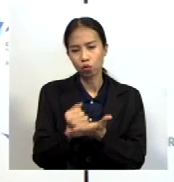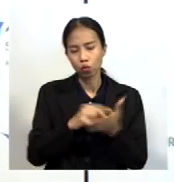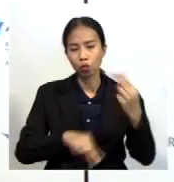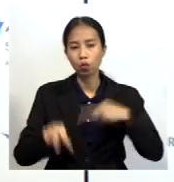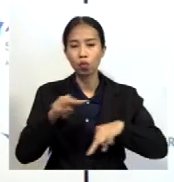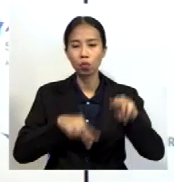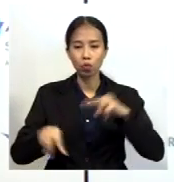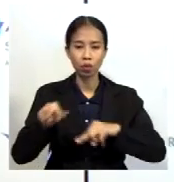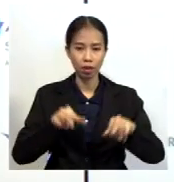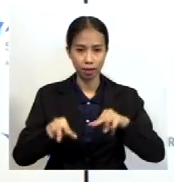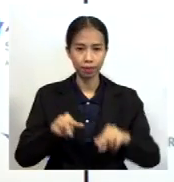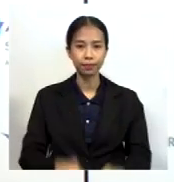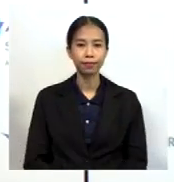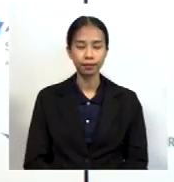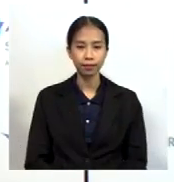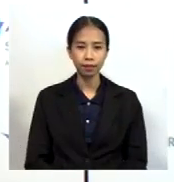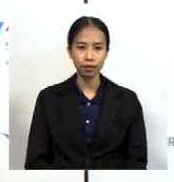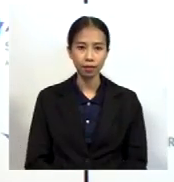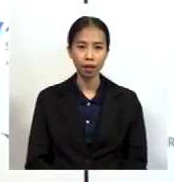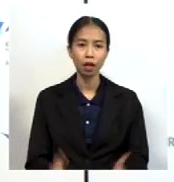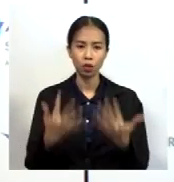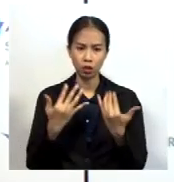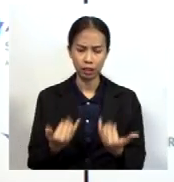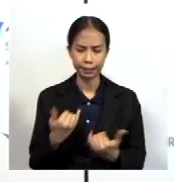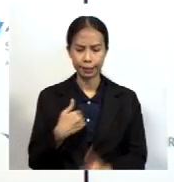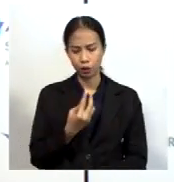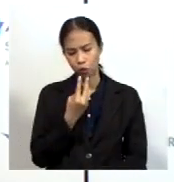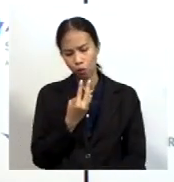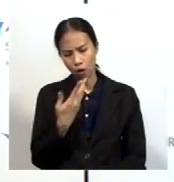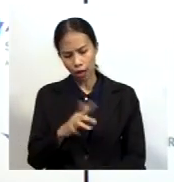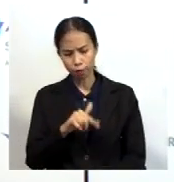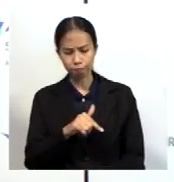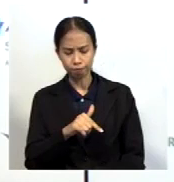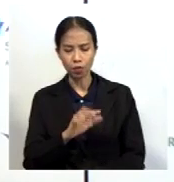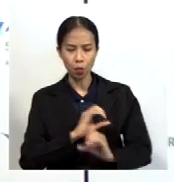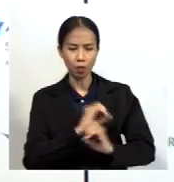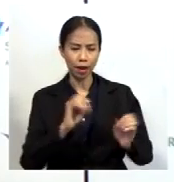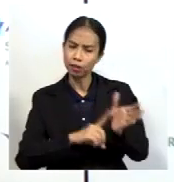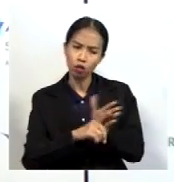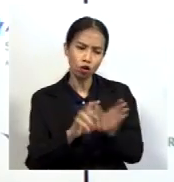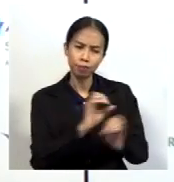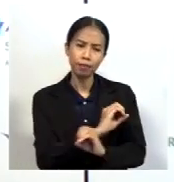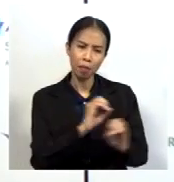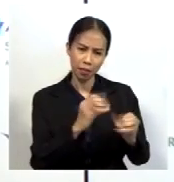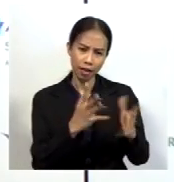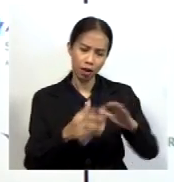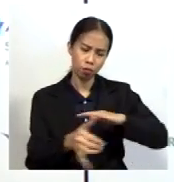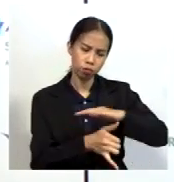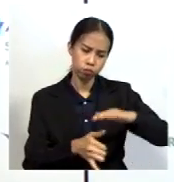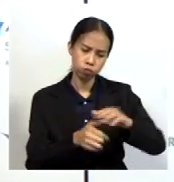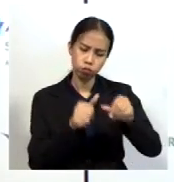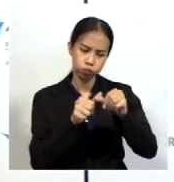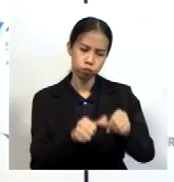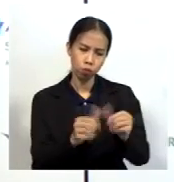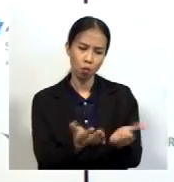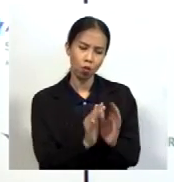แล้วก็จนกระทั่งเรามั่นใจว่าเขาปลอดภัยนะครับไม่มีเชื้อแล้วก็ได้กลับไปอยู่กับ